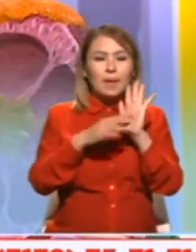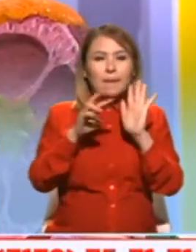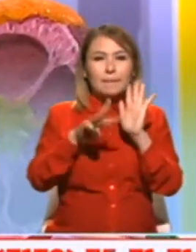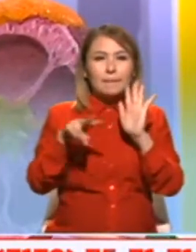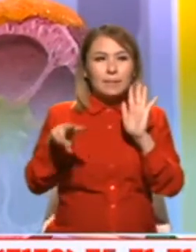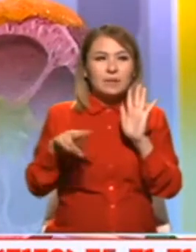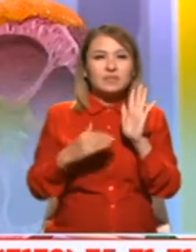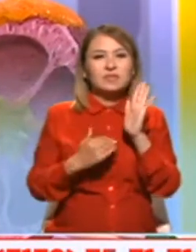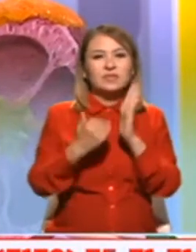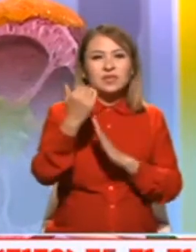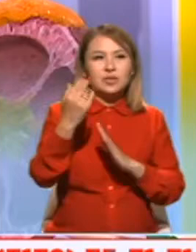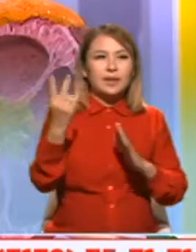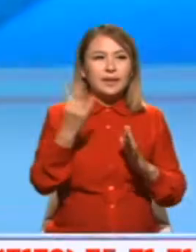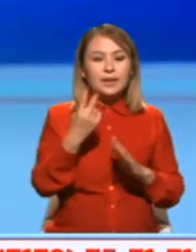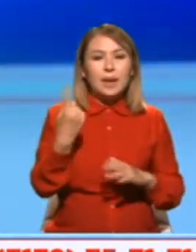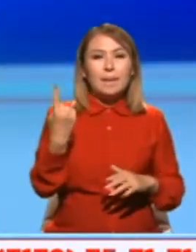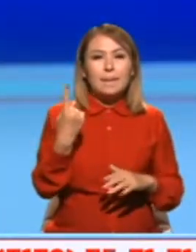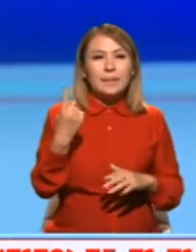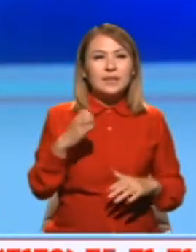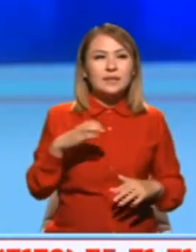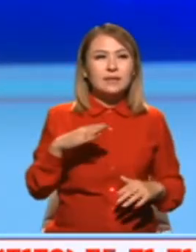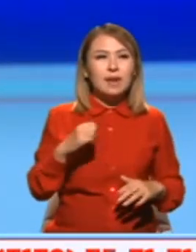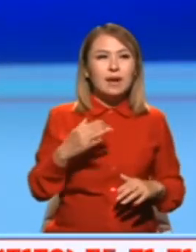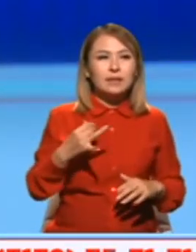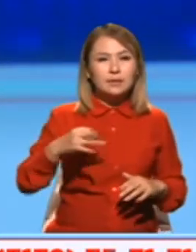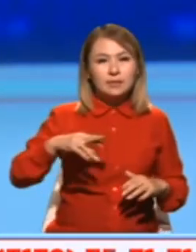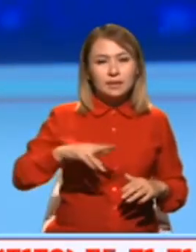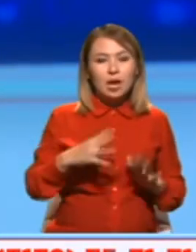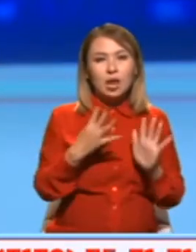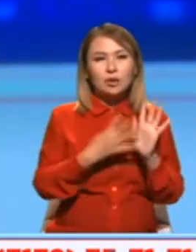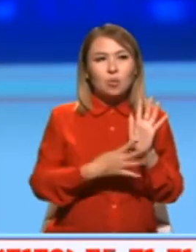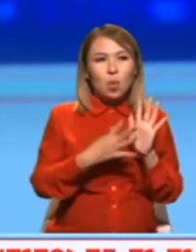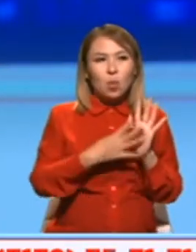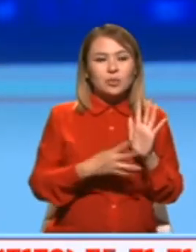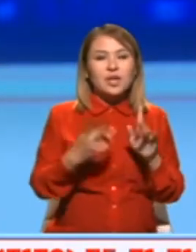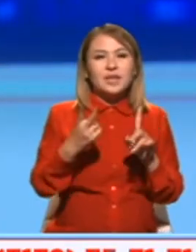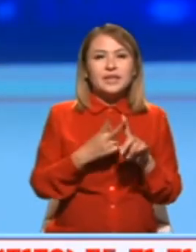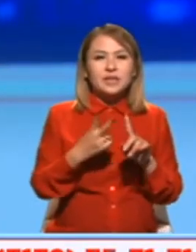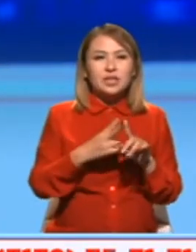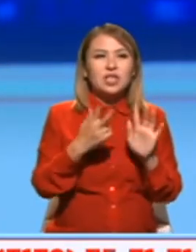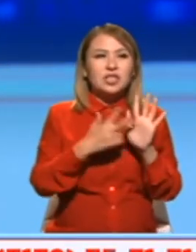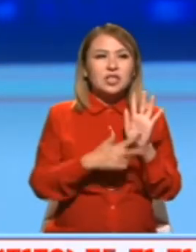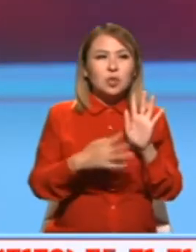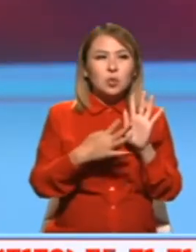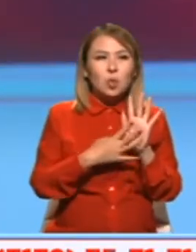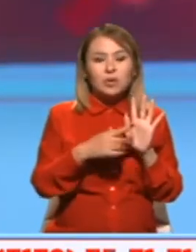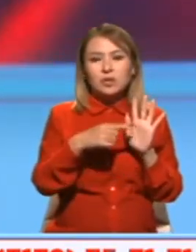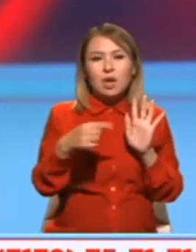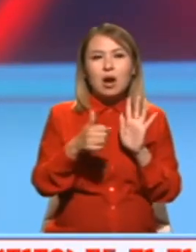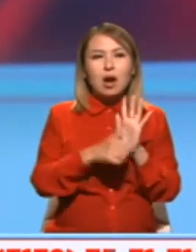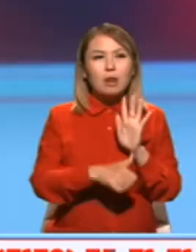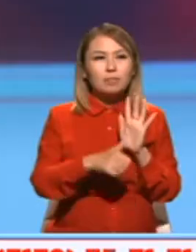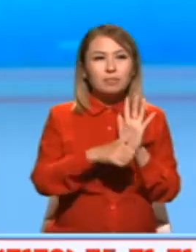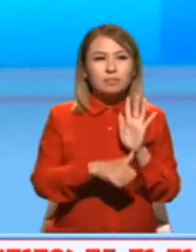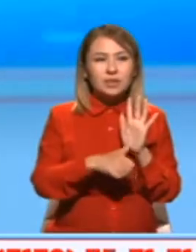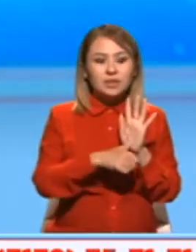жоғары болу керек. Ал бірінші стадиядан бастап 90, екінші стадиядан бастап 89-60, үшінші стадиядан